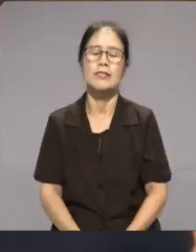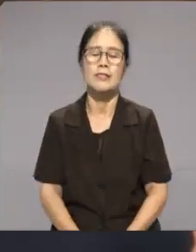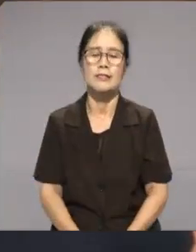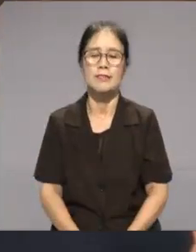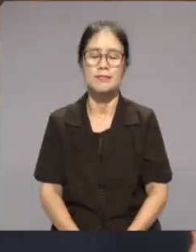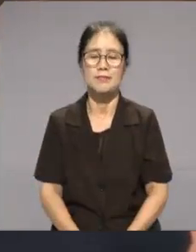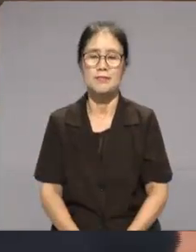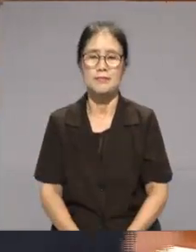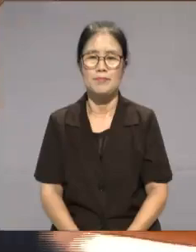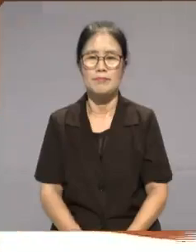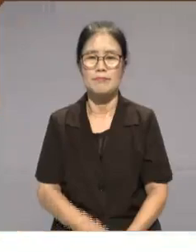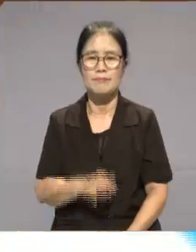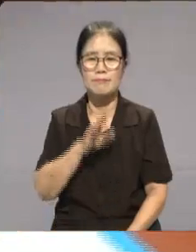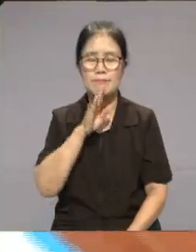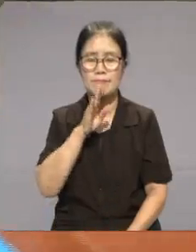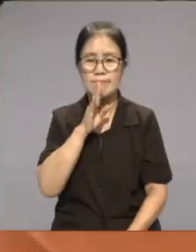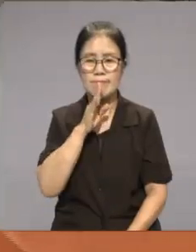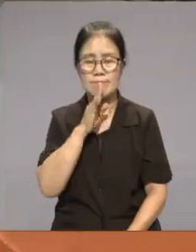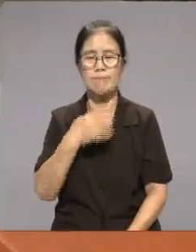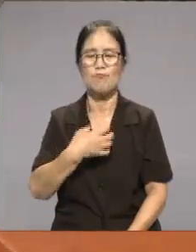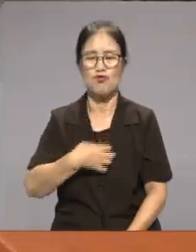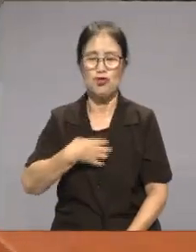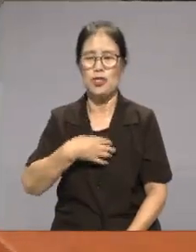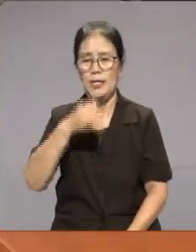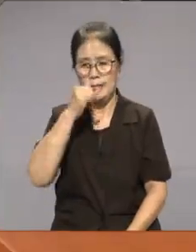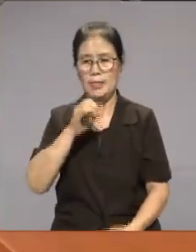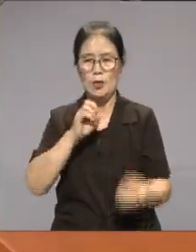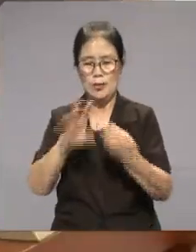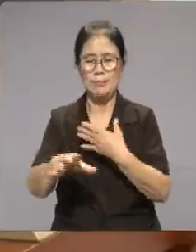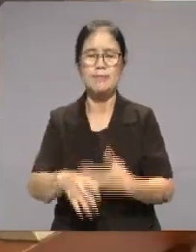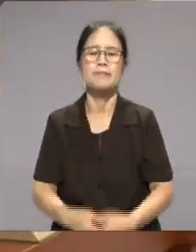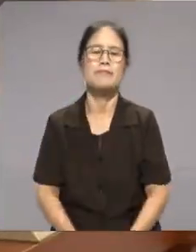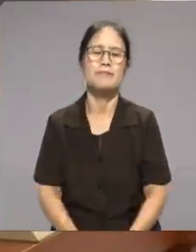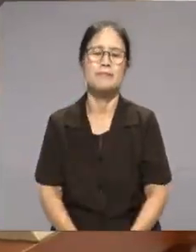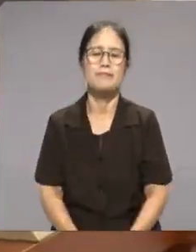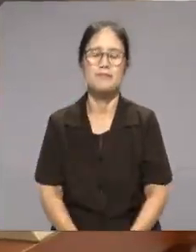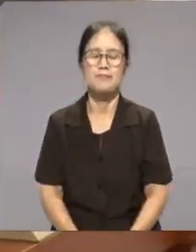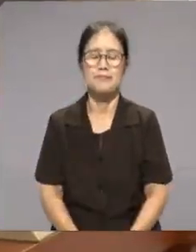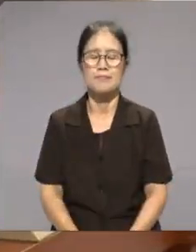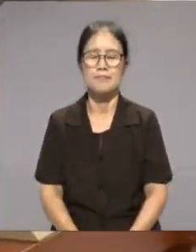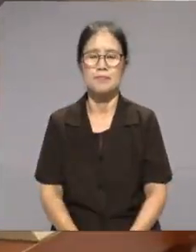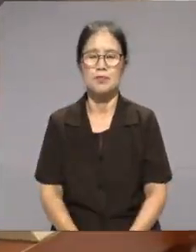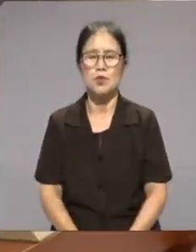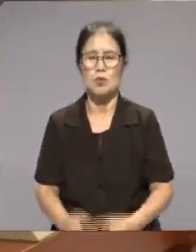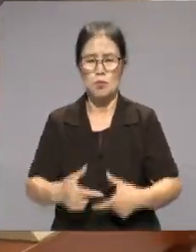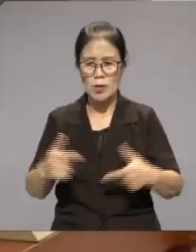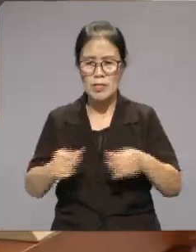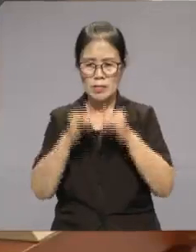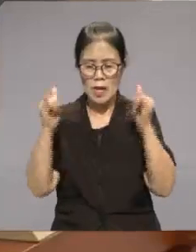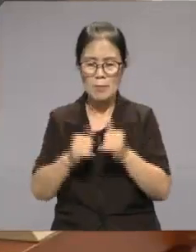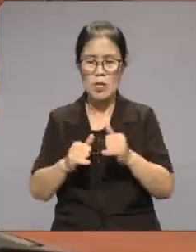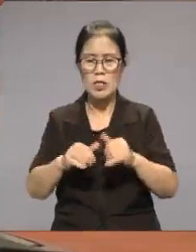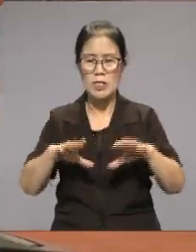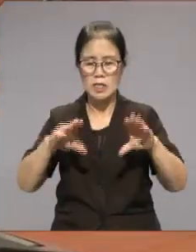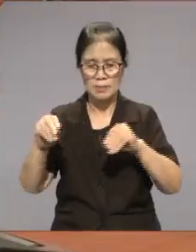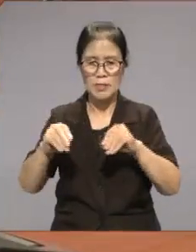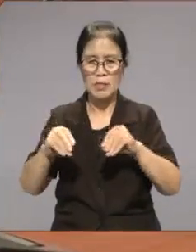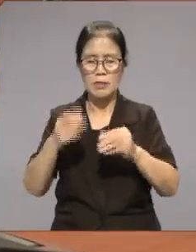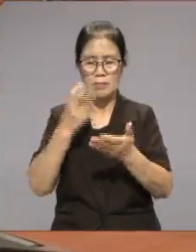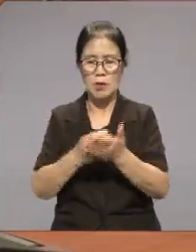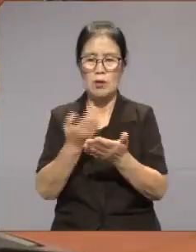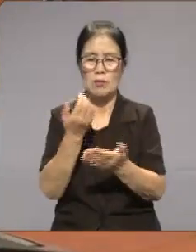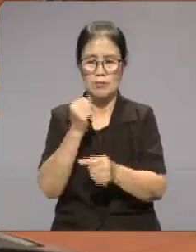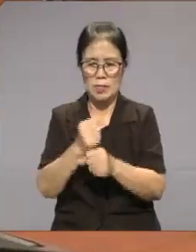신장식 의원의 질문에 그런 우려가 있다고 답했습니다 그러면서 포괄적 차별금지법 정에대